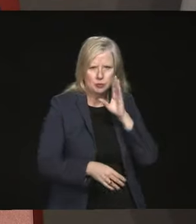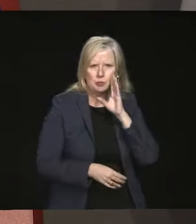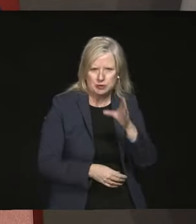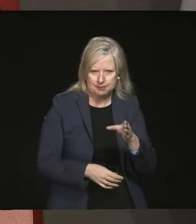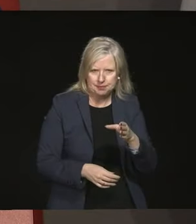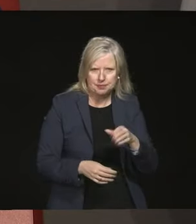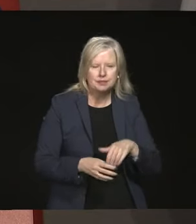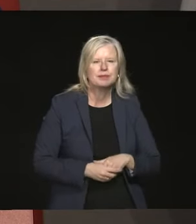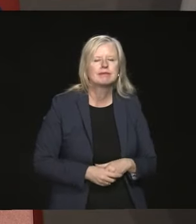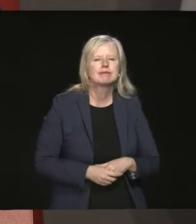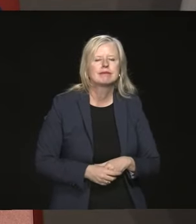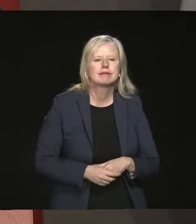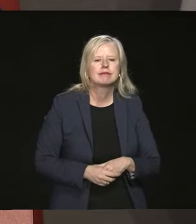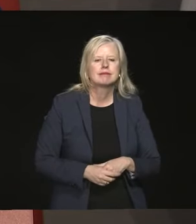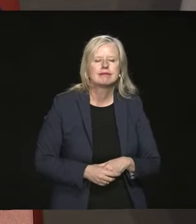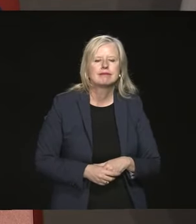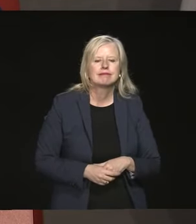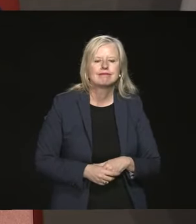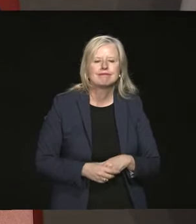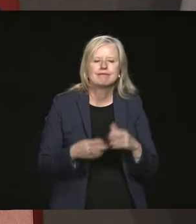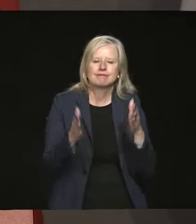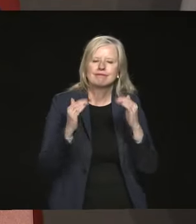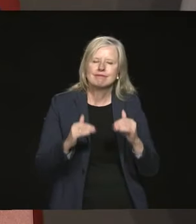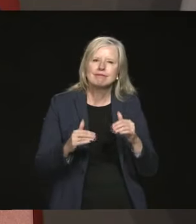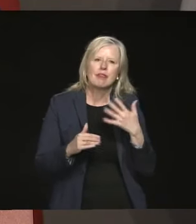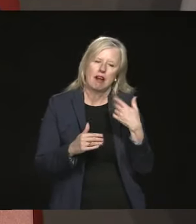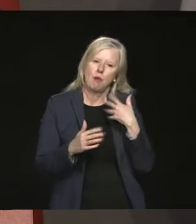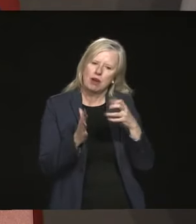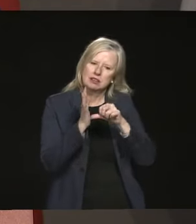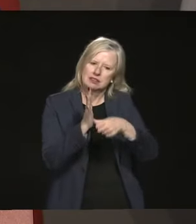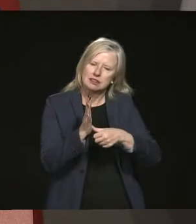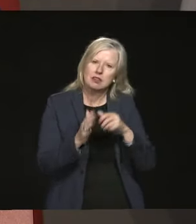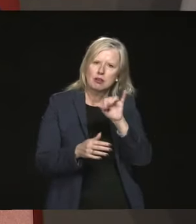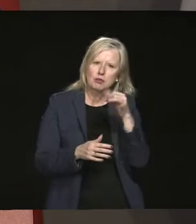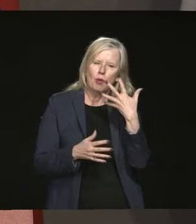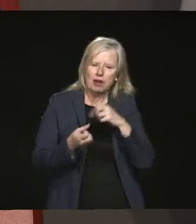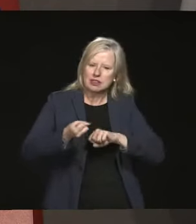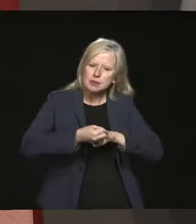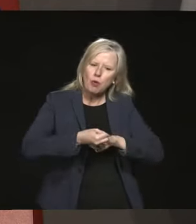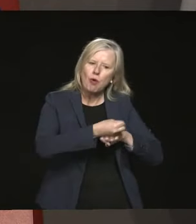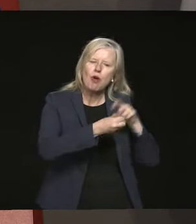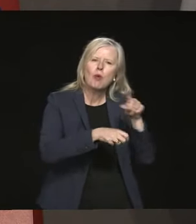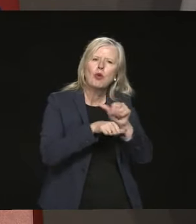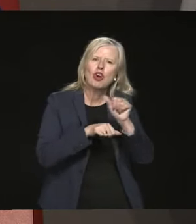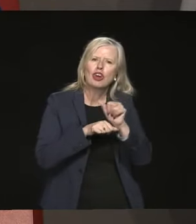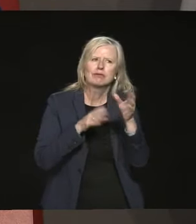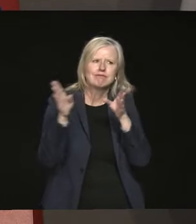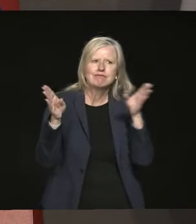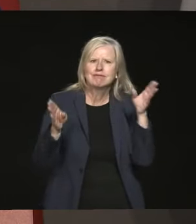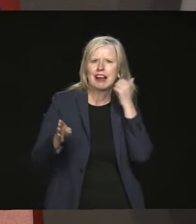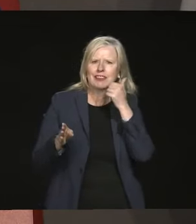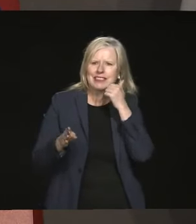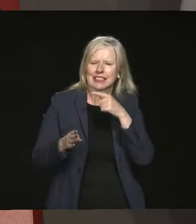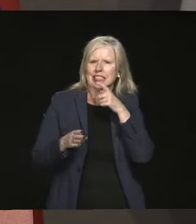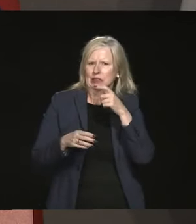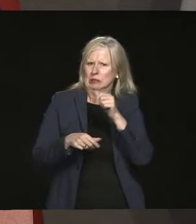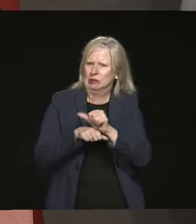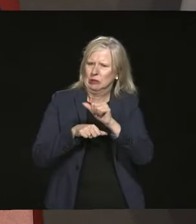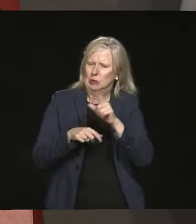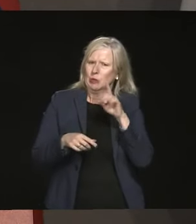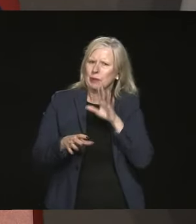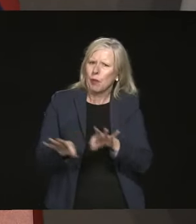nos travailleurs, les travailleurs de première ligne dans ces milieux tellement importants et difficiles à la fois. Donc cet appui est